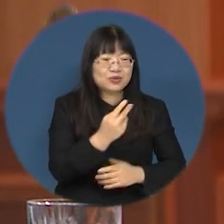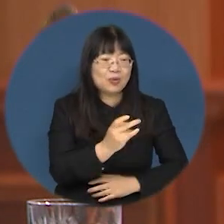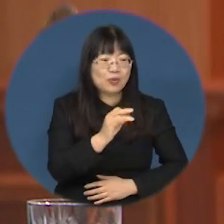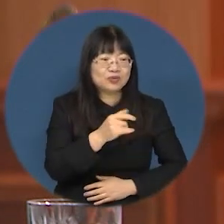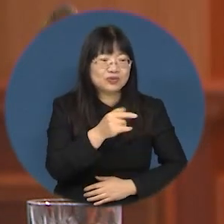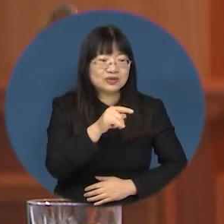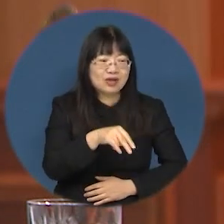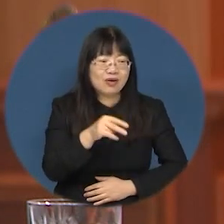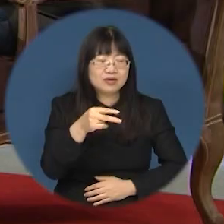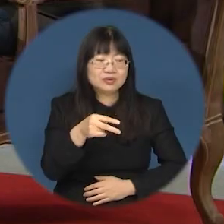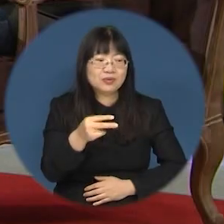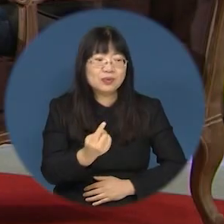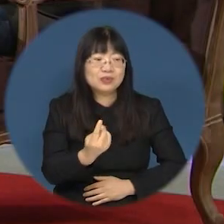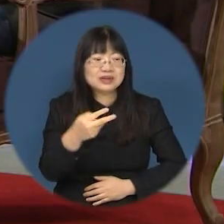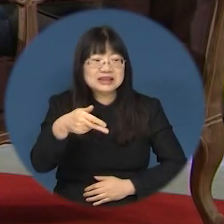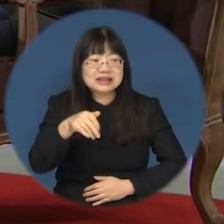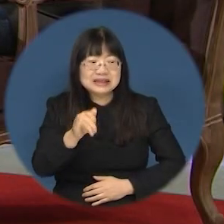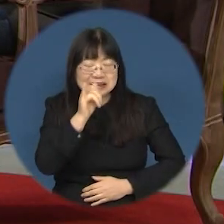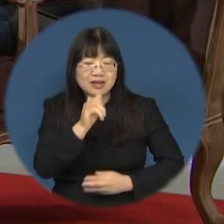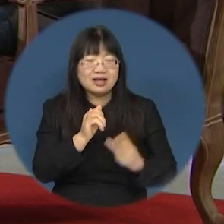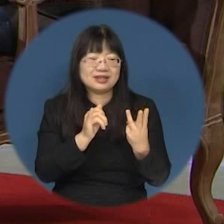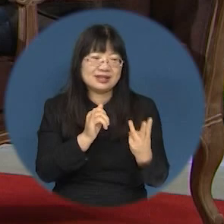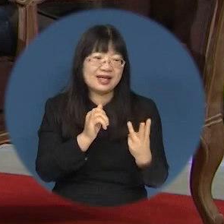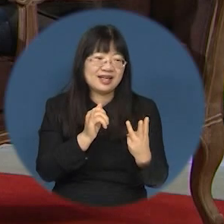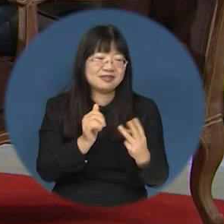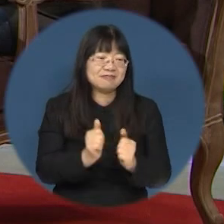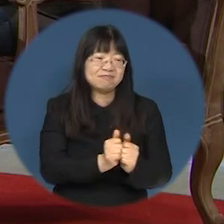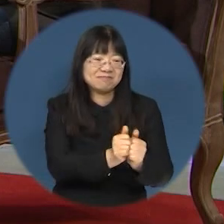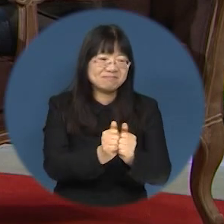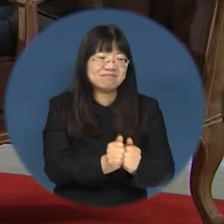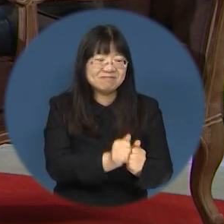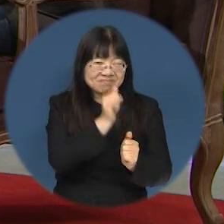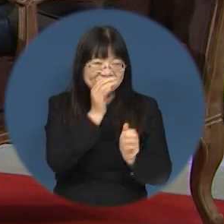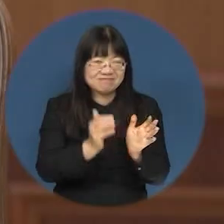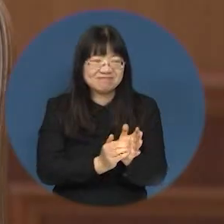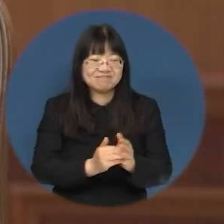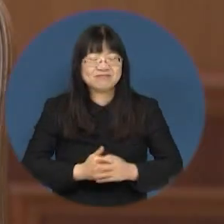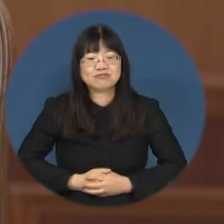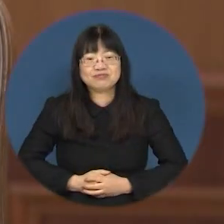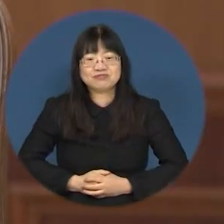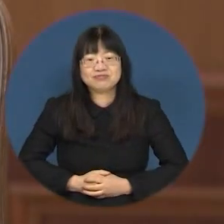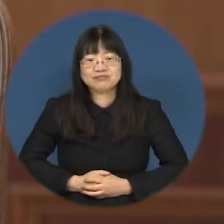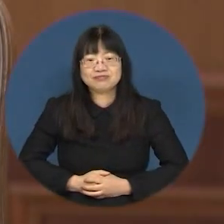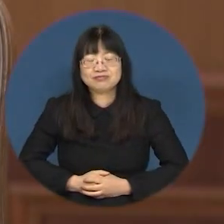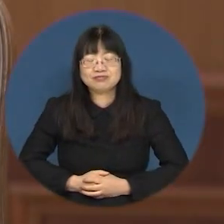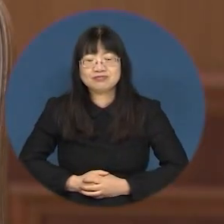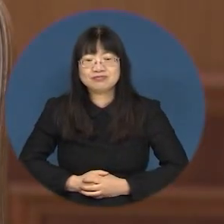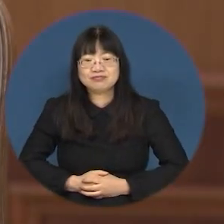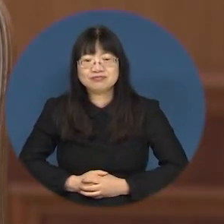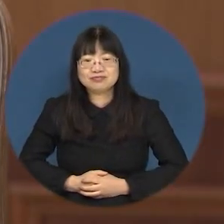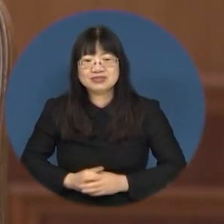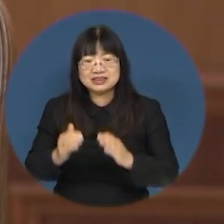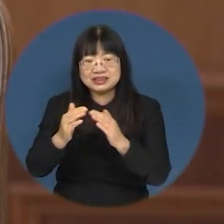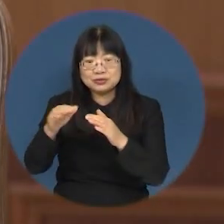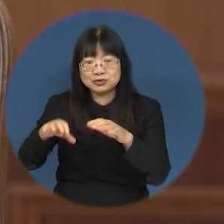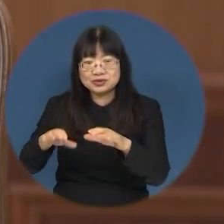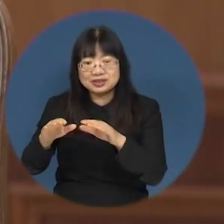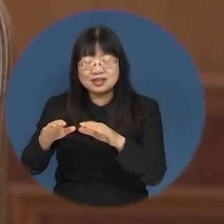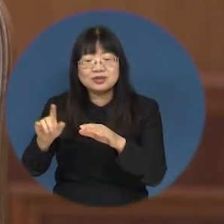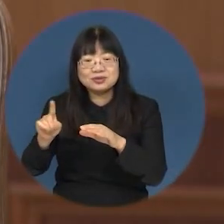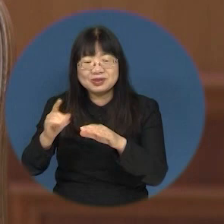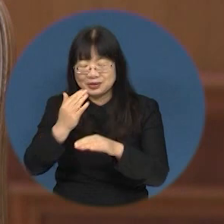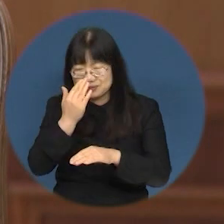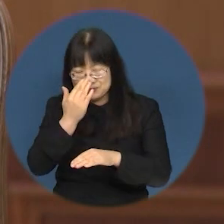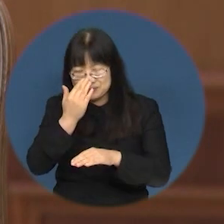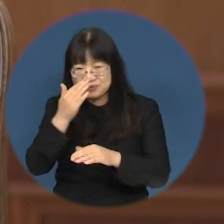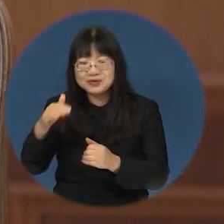예. 이 셋이 셋이가 이제 거의 삼총사라고 봐요. 삼총사고 그다음에 이제 이웃집에 약간 좀 순수